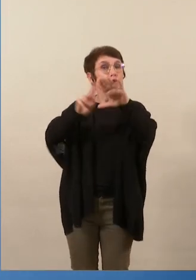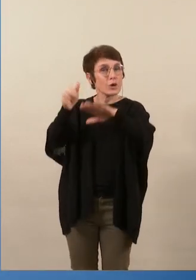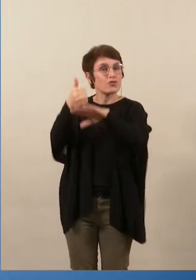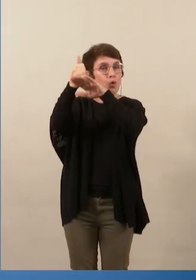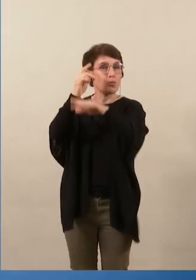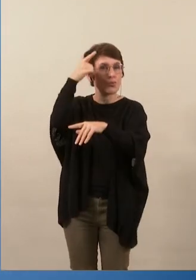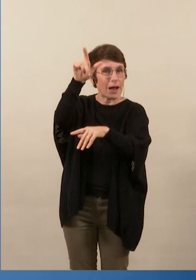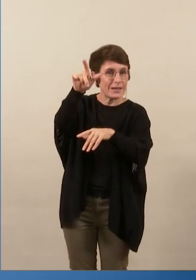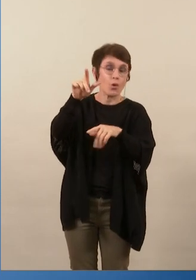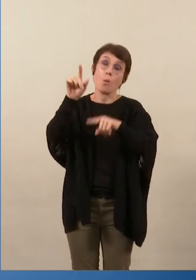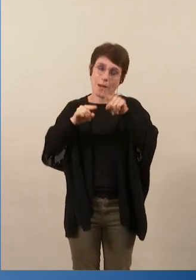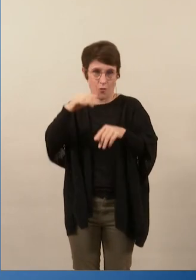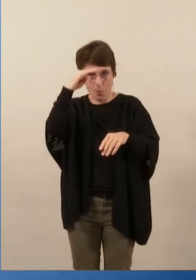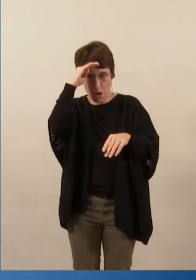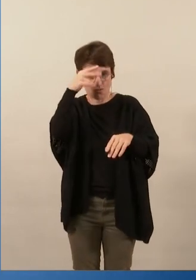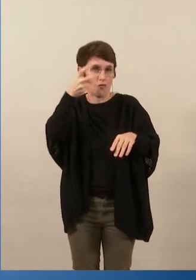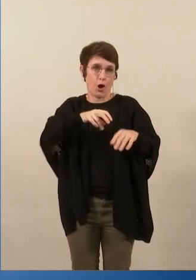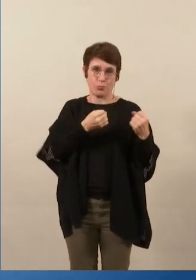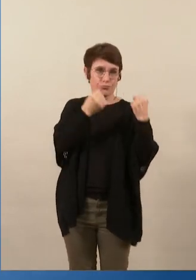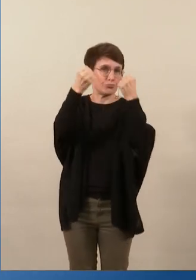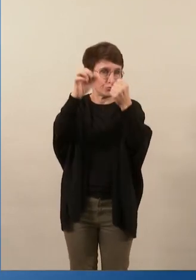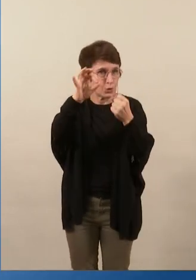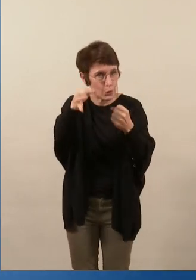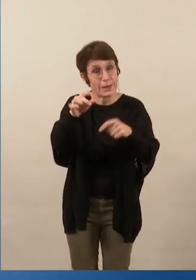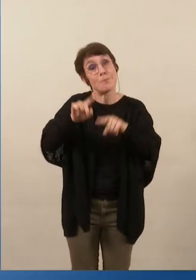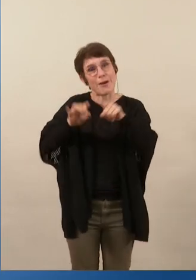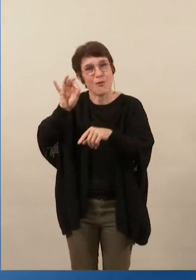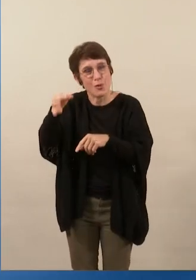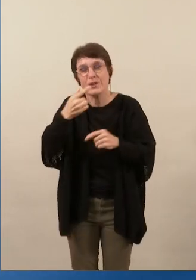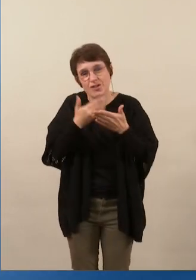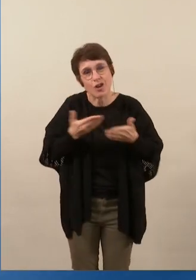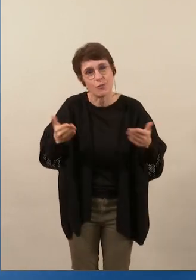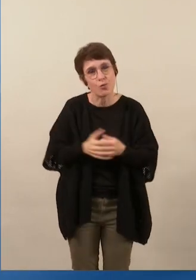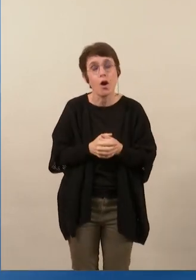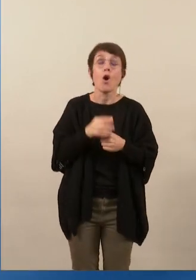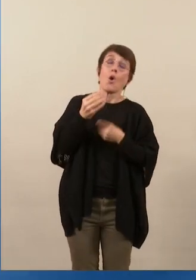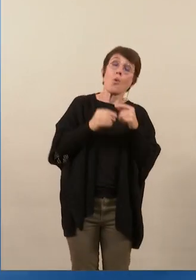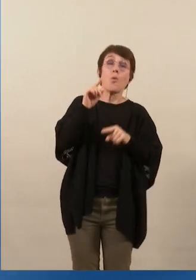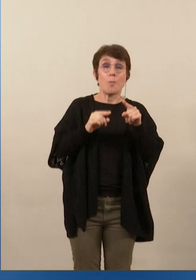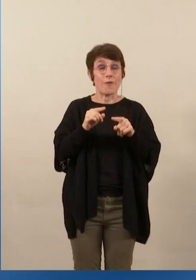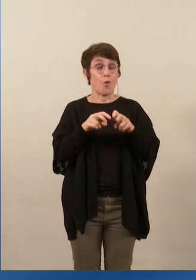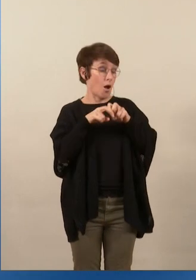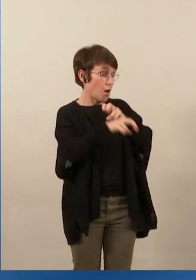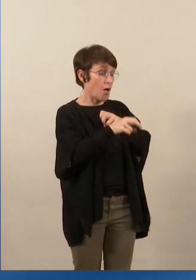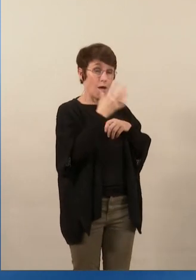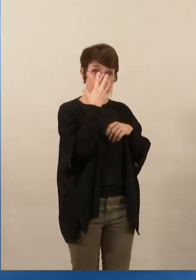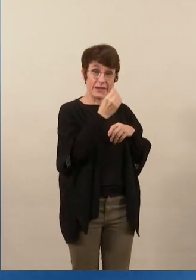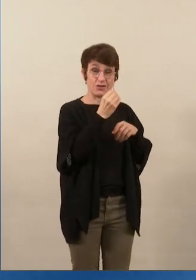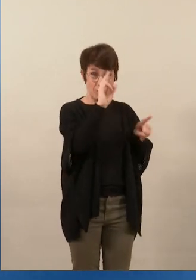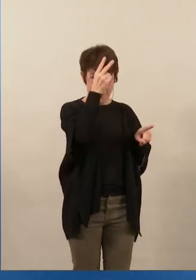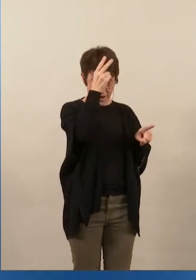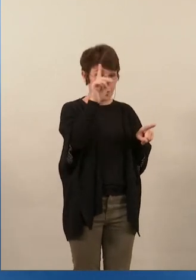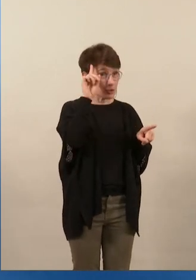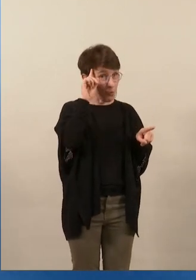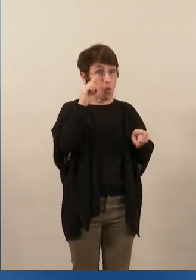s'y garer parfois effectivement et notamment depuis le covid on va prendre le train à Valence parce que la SNCF a supprimé le train de